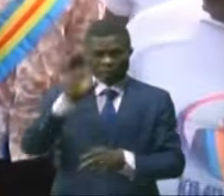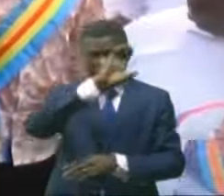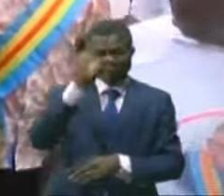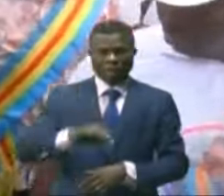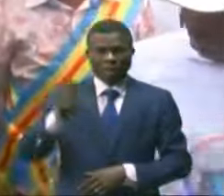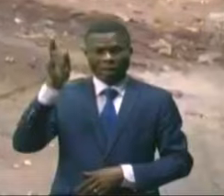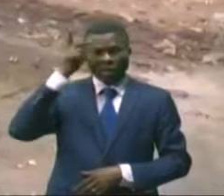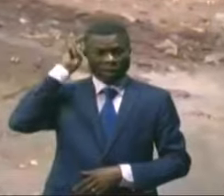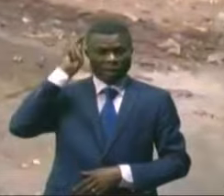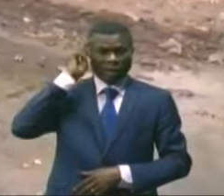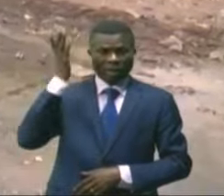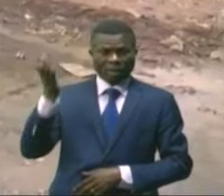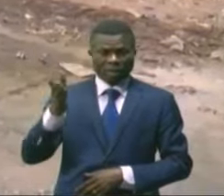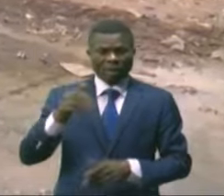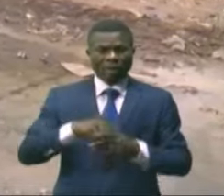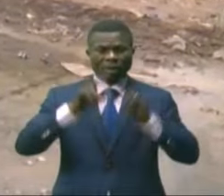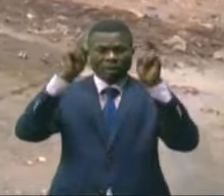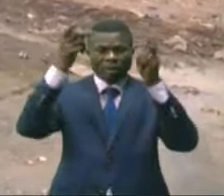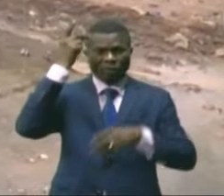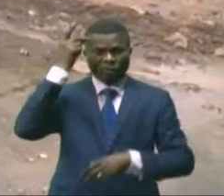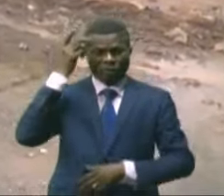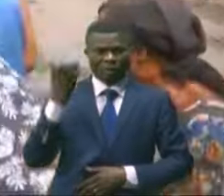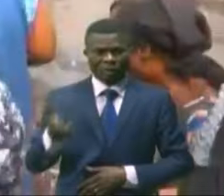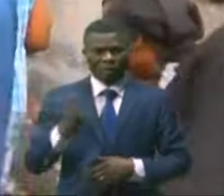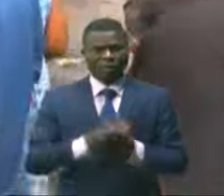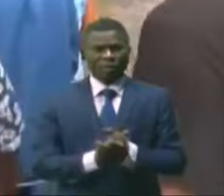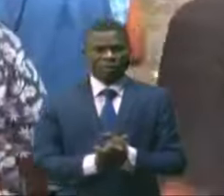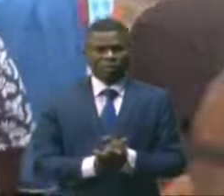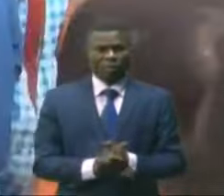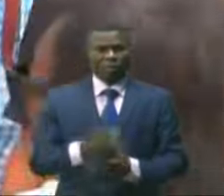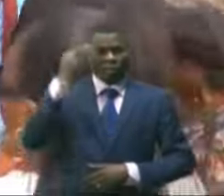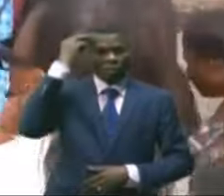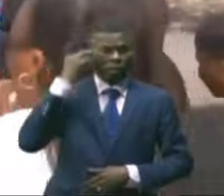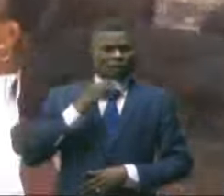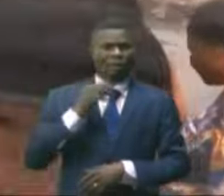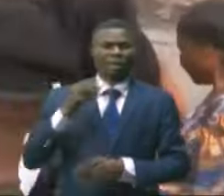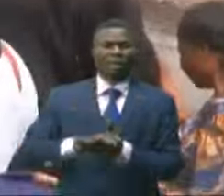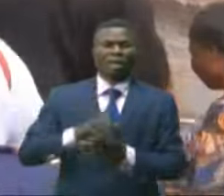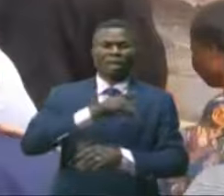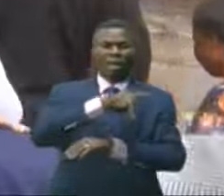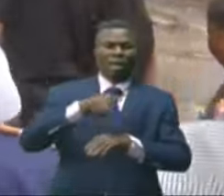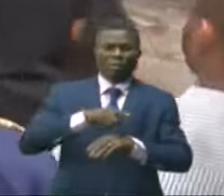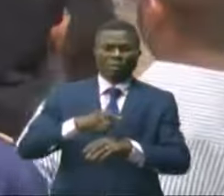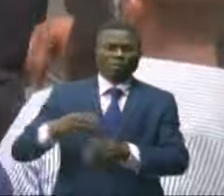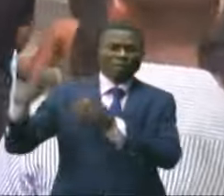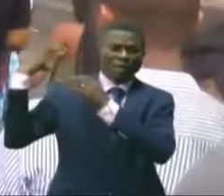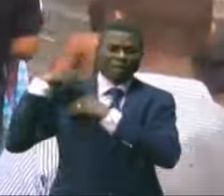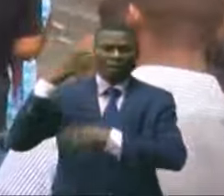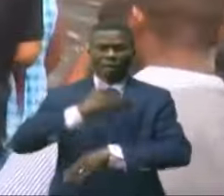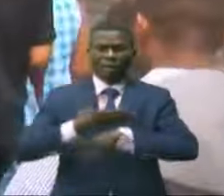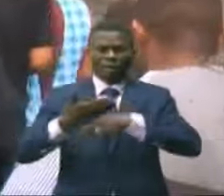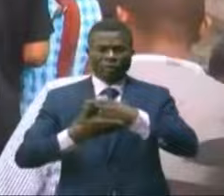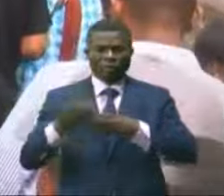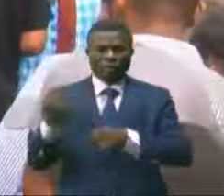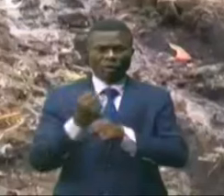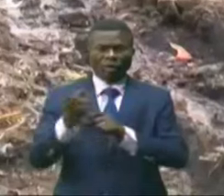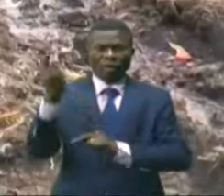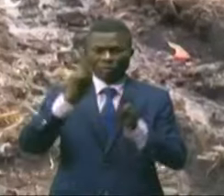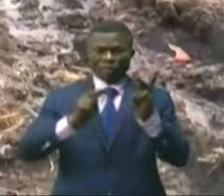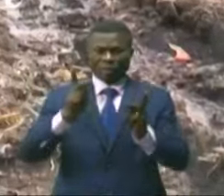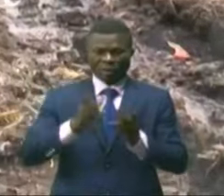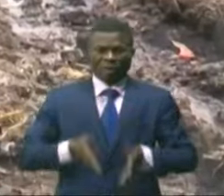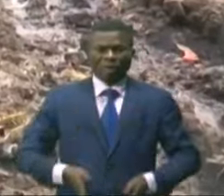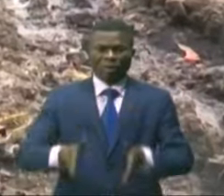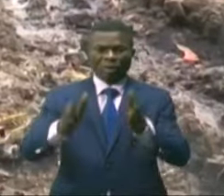Kimantiki, à l'est de la capitale Kinshasa, où le ministre provincial en charge des infrastructures et travaux publics a été sur les